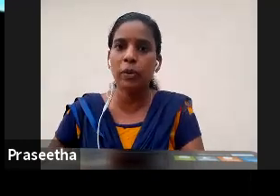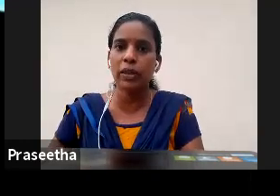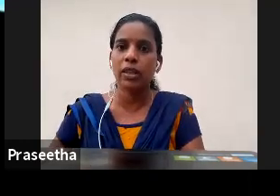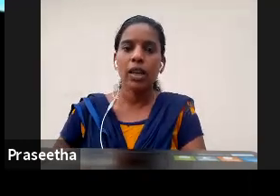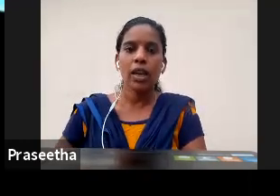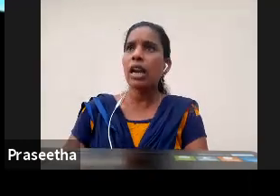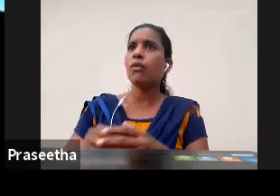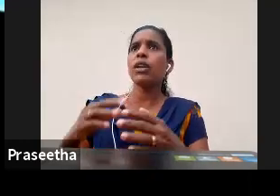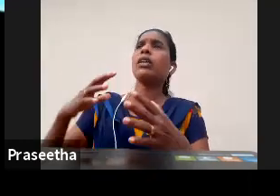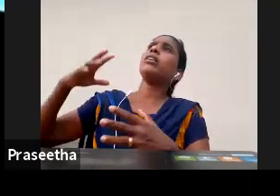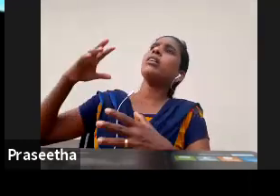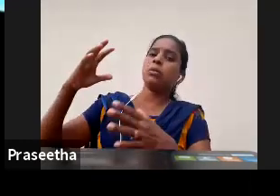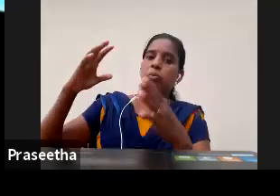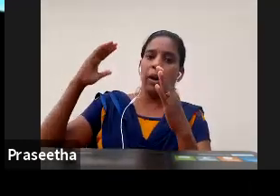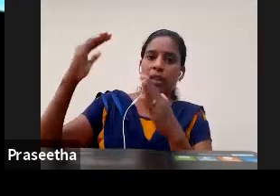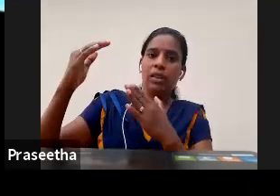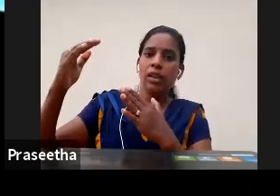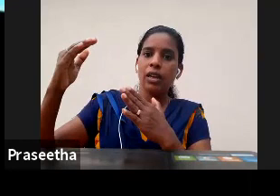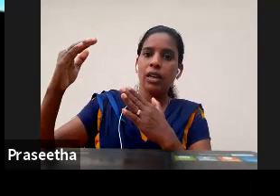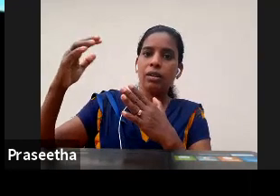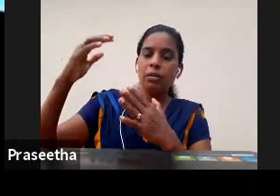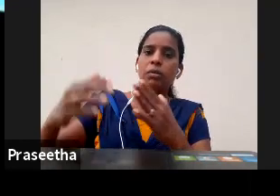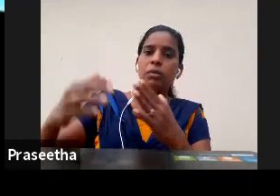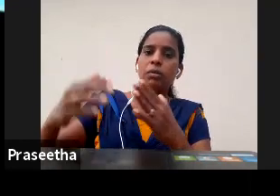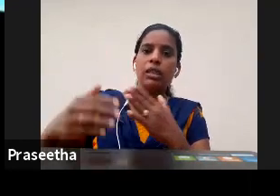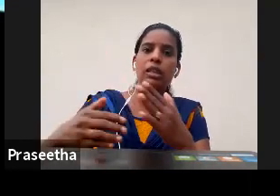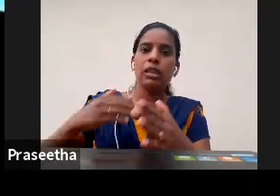ലാംഗ്വേജ് രൂപപ്പെടുന്നത്. കാരണം അവർക്ക് ഈ മരത്തിന്റെ ഒക്കെ